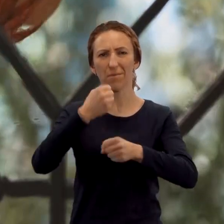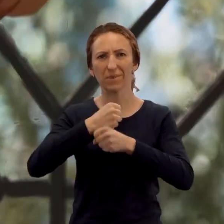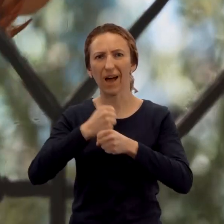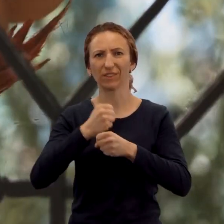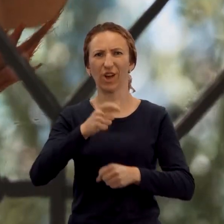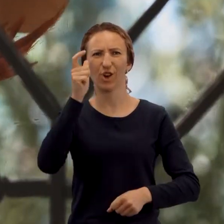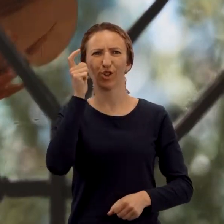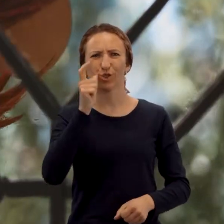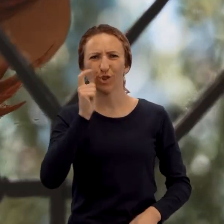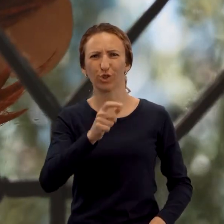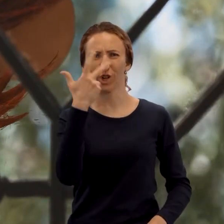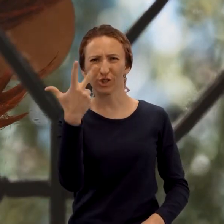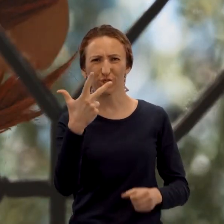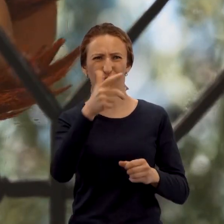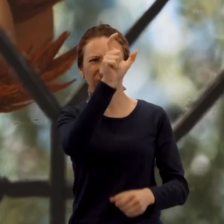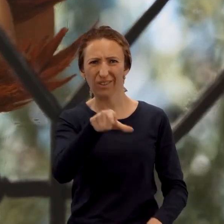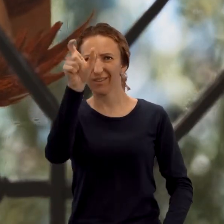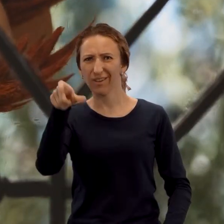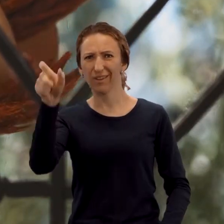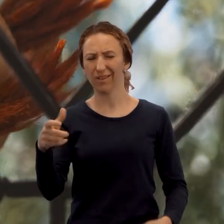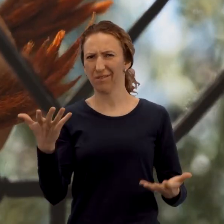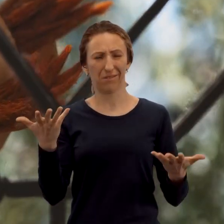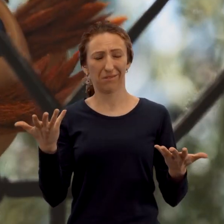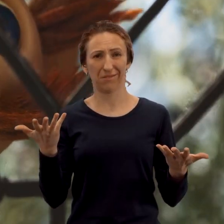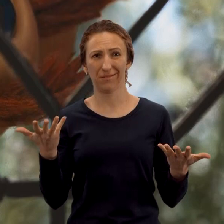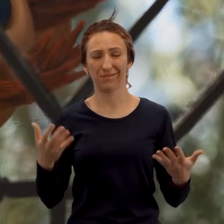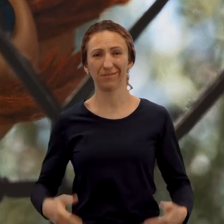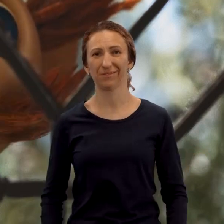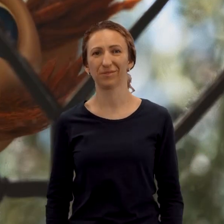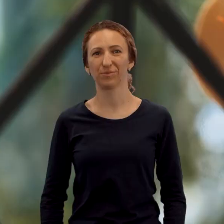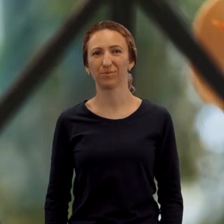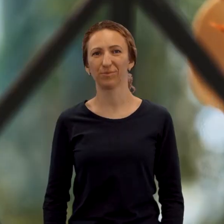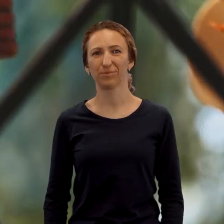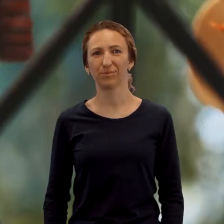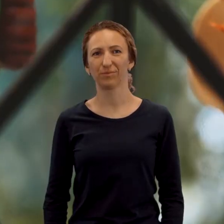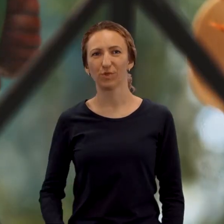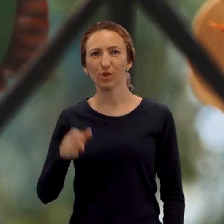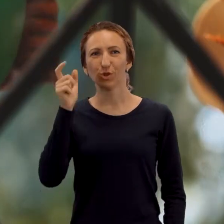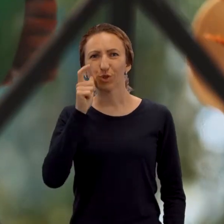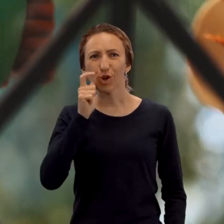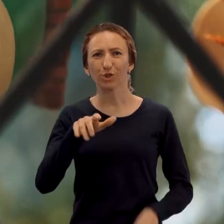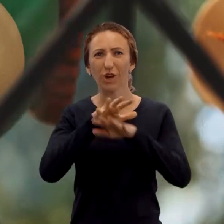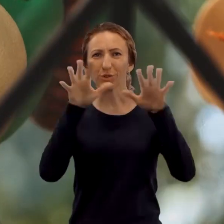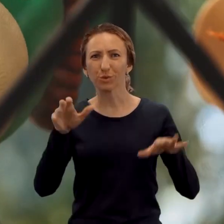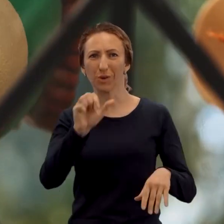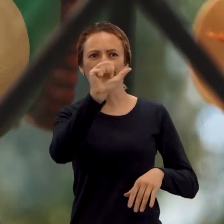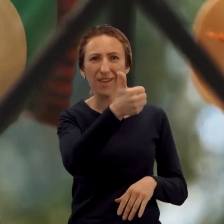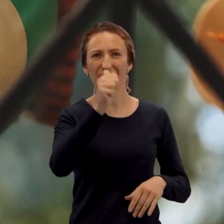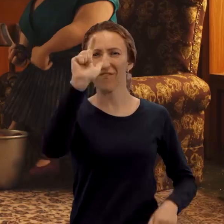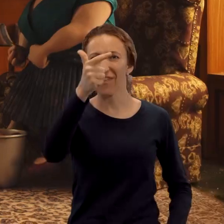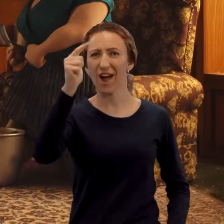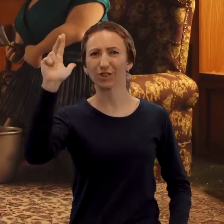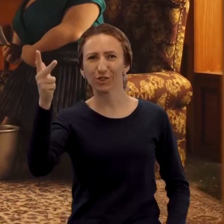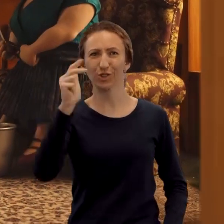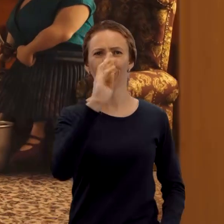ktoś dwoi się i troi, ale tych cioć jest chyba więcej niż trzy Ona się naprawdę rozmnożyła Jest